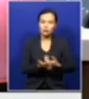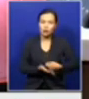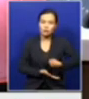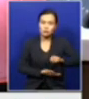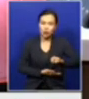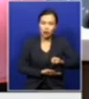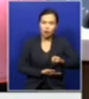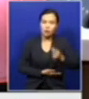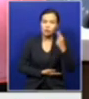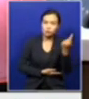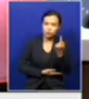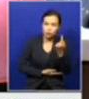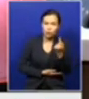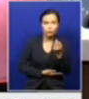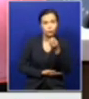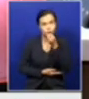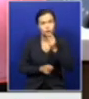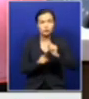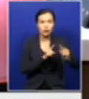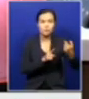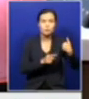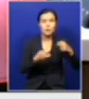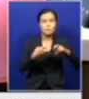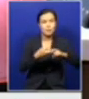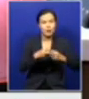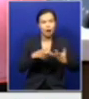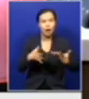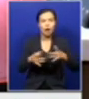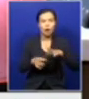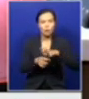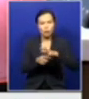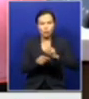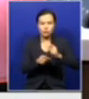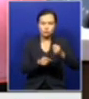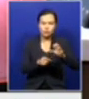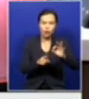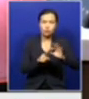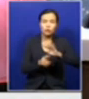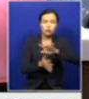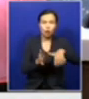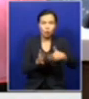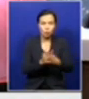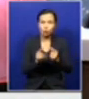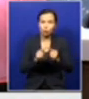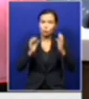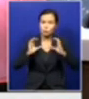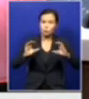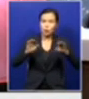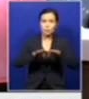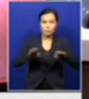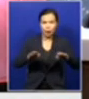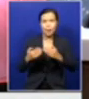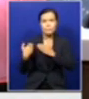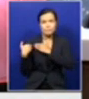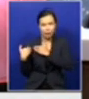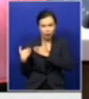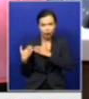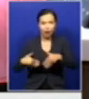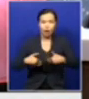ชาชนเกิดวิกฤตมีปัญหาทุกหย่อมย่าค่ะรัฐบาลกลับตั้งเงื่อนไขผลักภาระให้ประชา